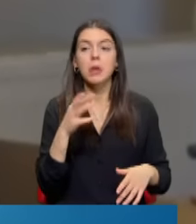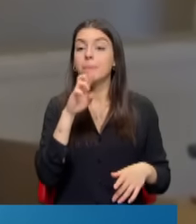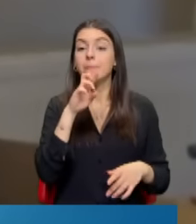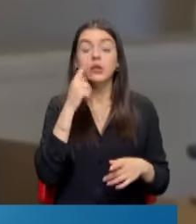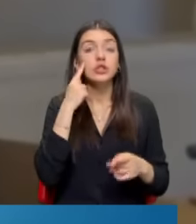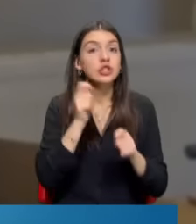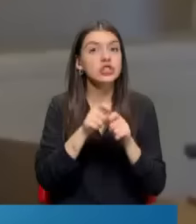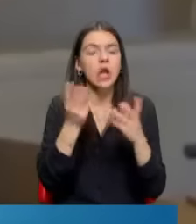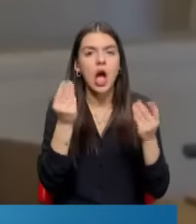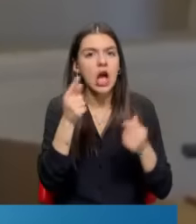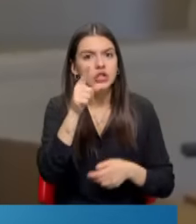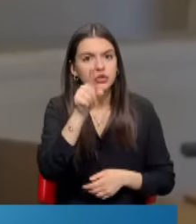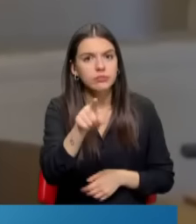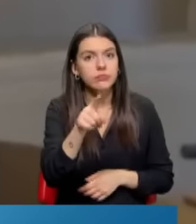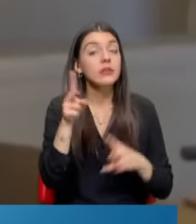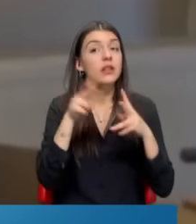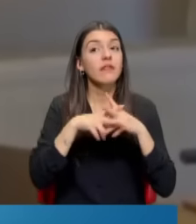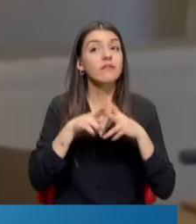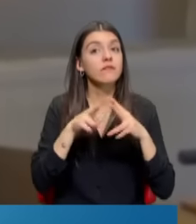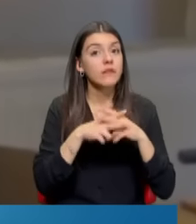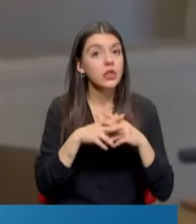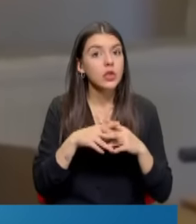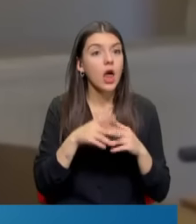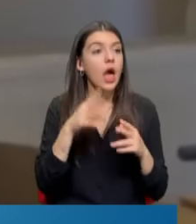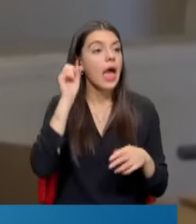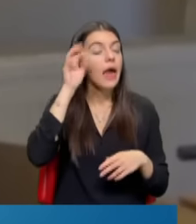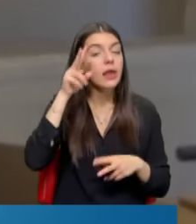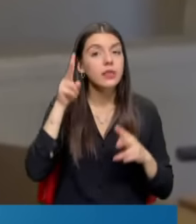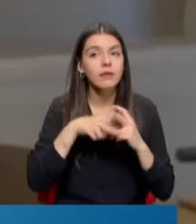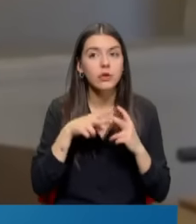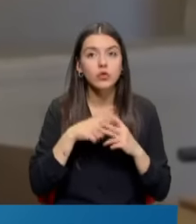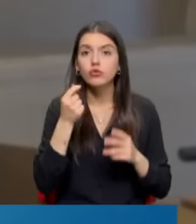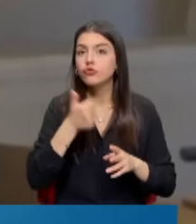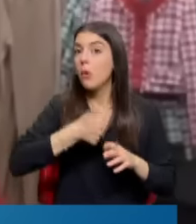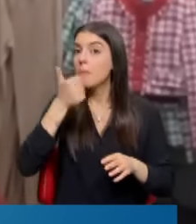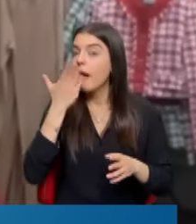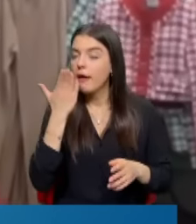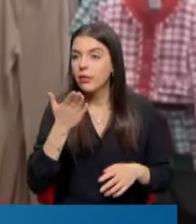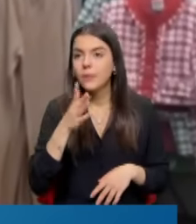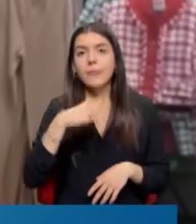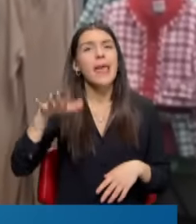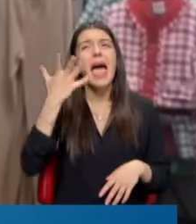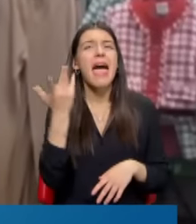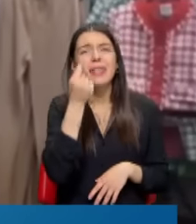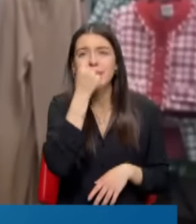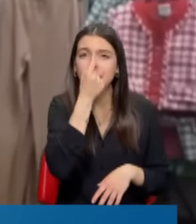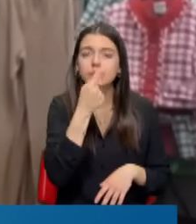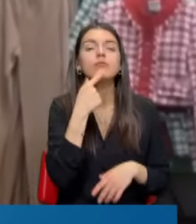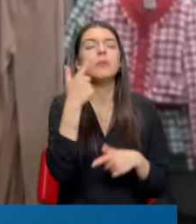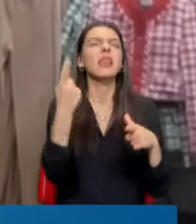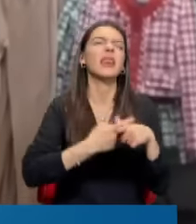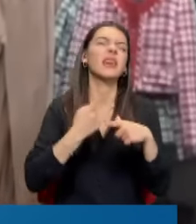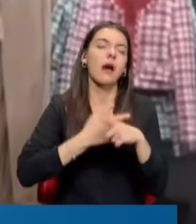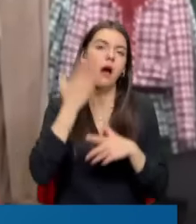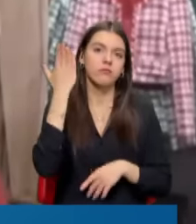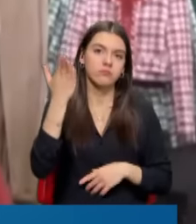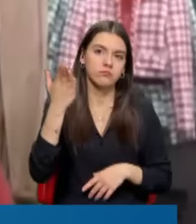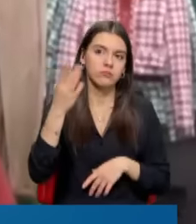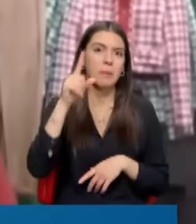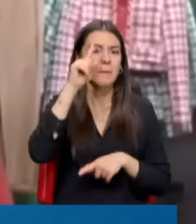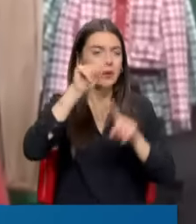personelle çalışıyor? Fatura biliyorsunuz elektrik faturaları inanılmaz korkunç. En basiti söyleyeyim kiralar.